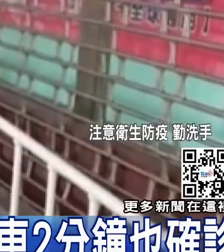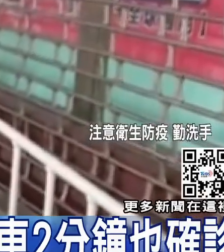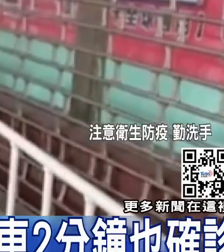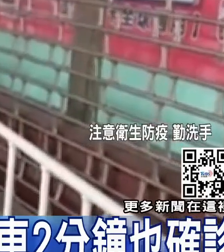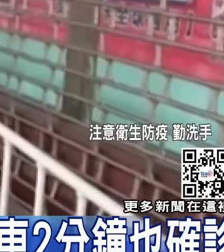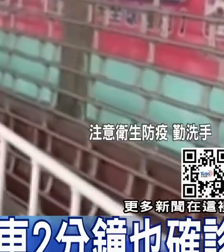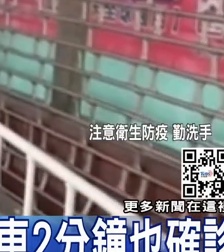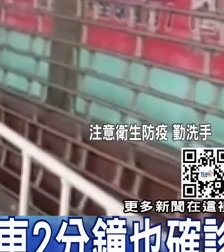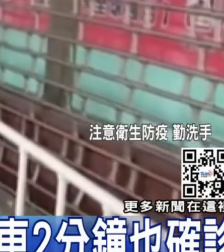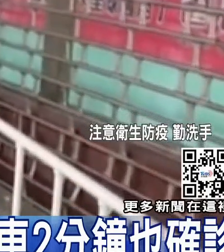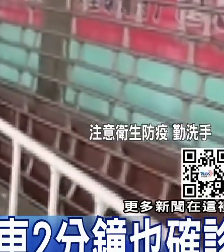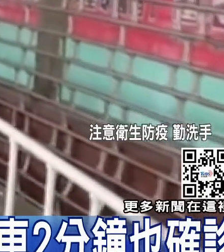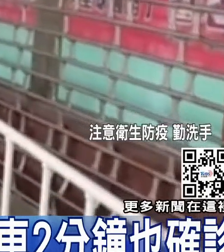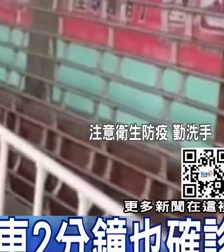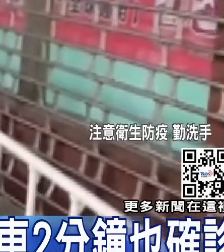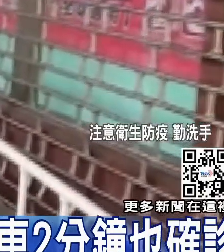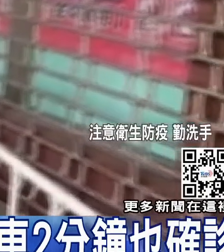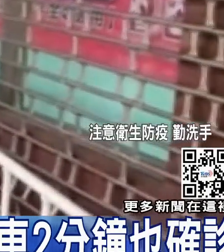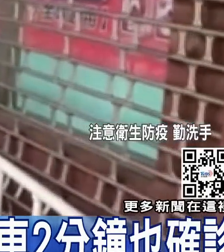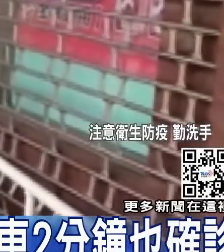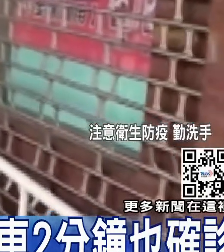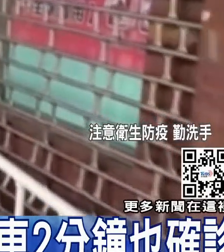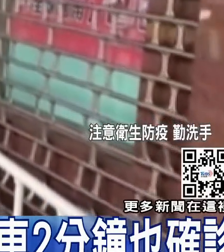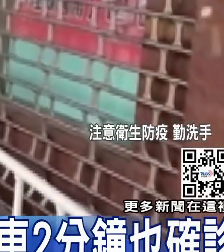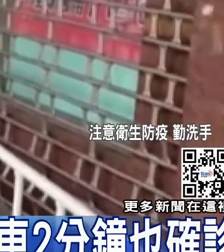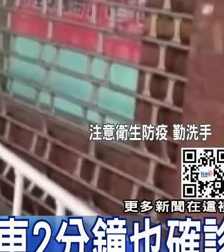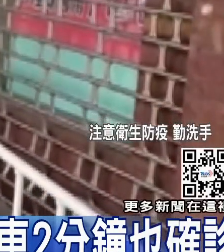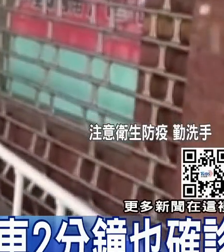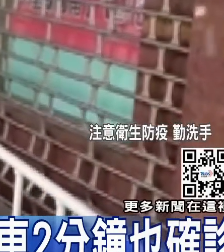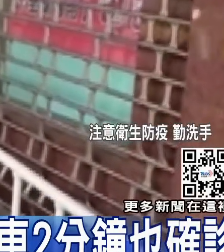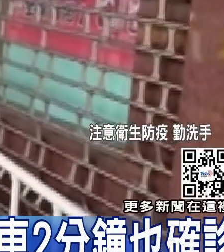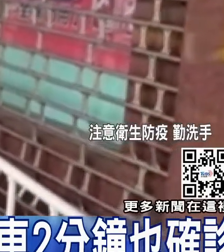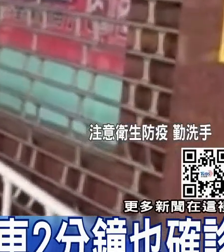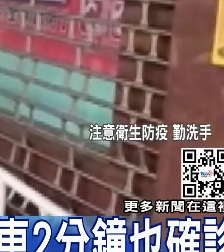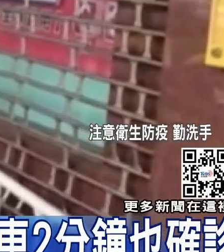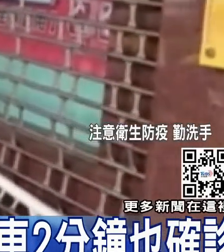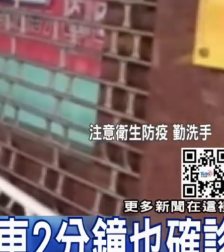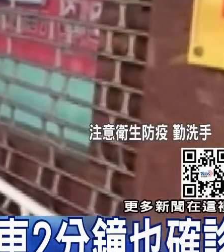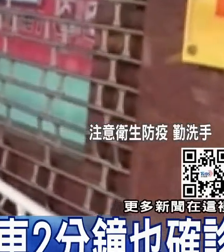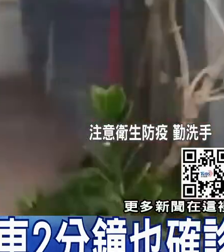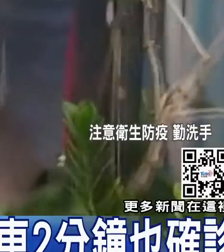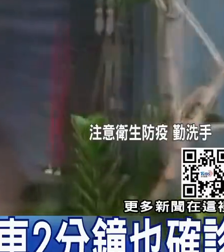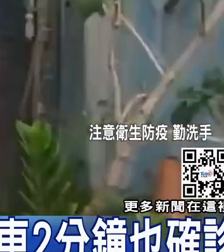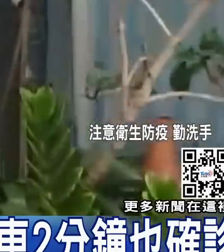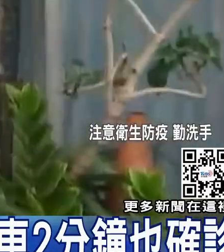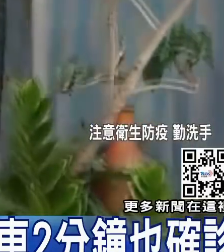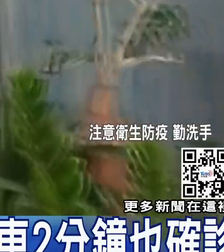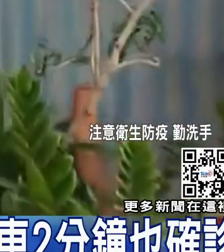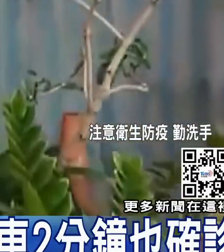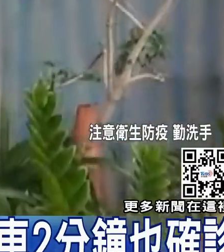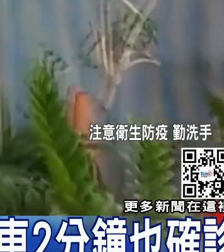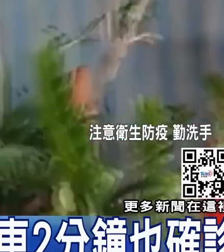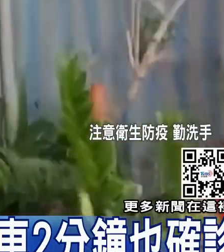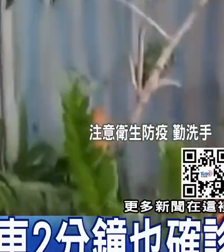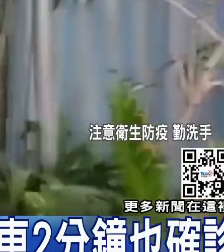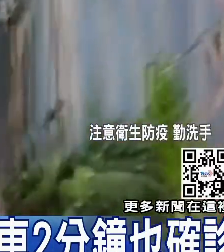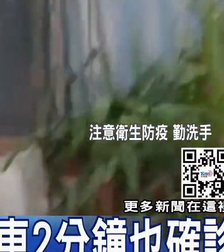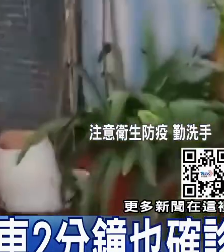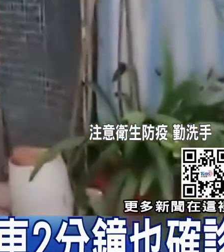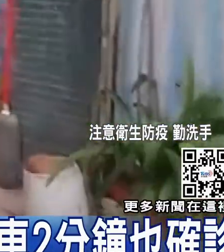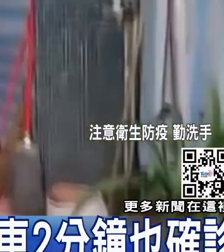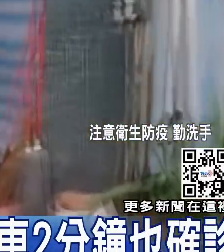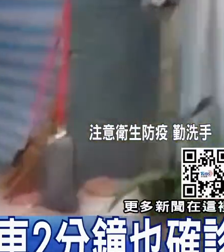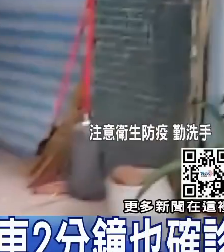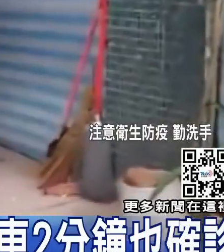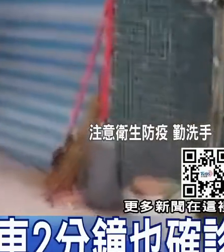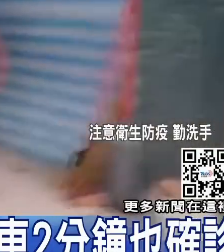播链却让高雄市府如临大敌，因为案18755只因跟确诊的案18352工程行员工短短接触